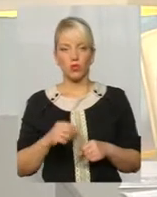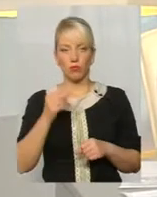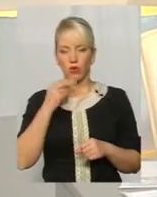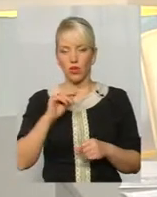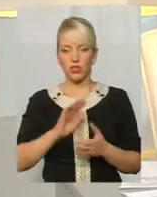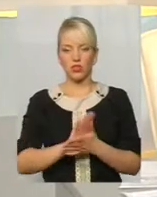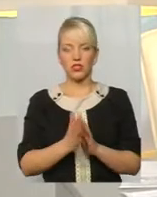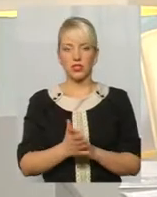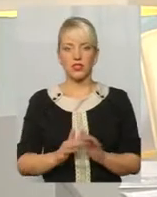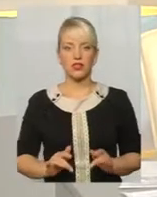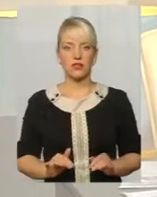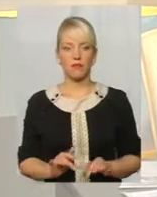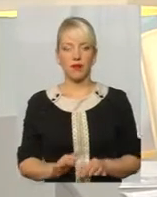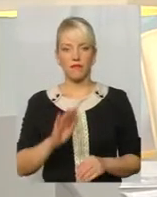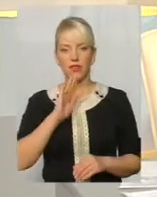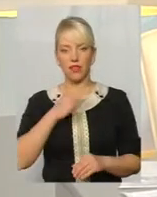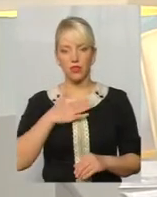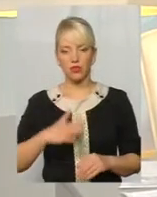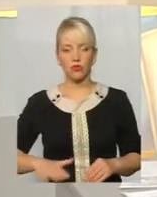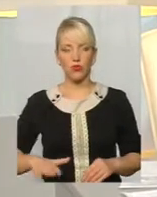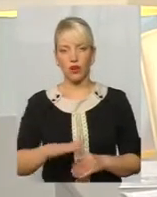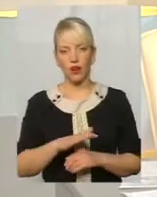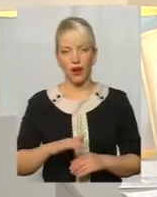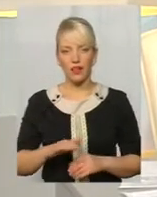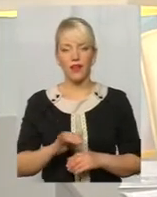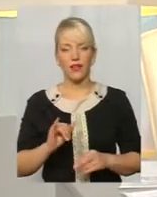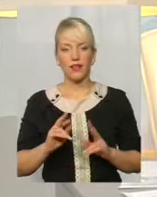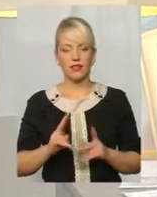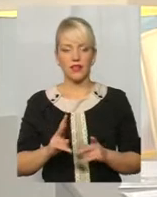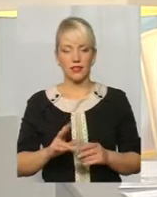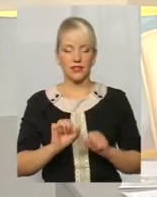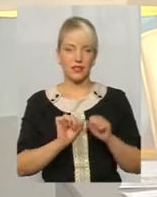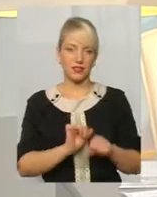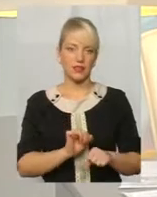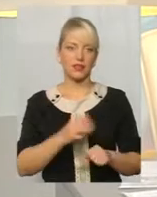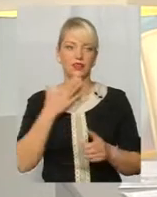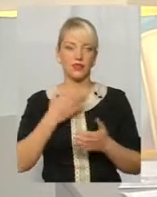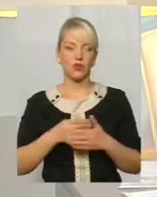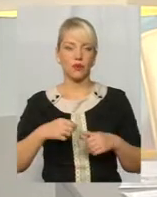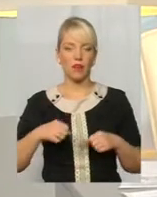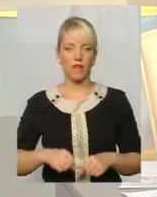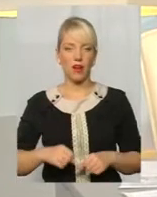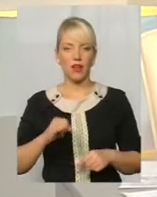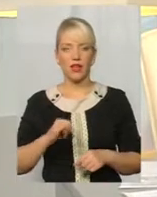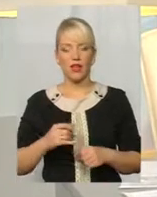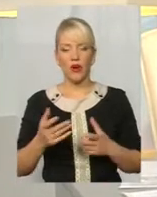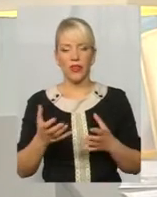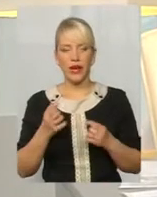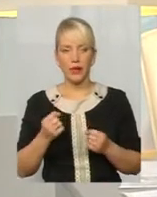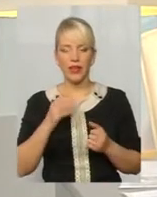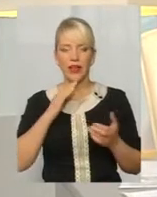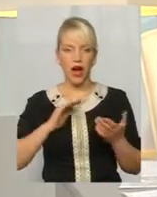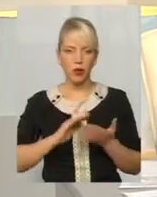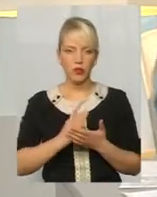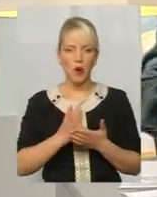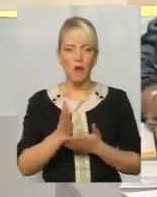стан справ в нашому краї і як захистити свої права або ж отримати